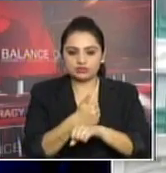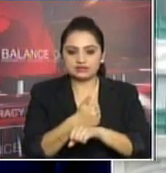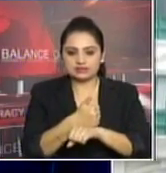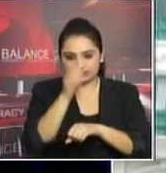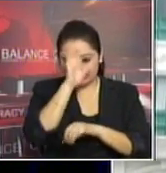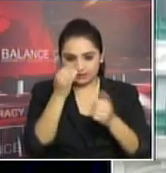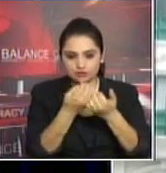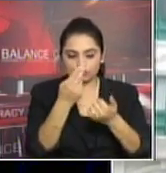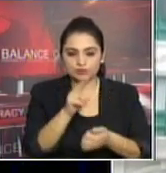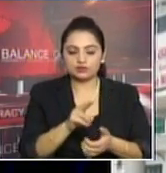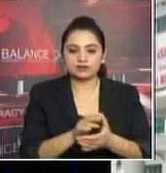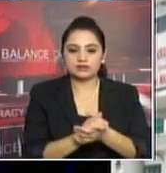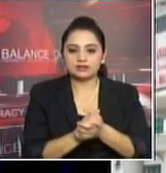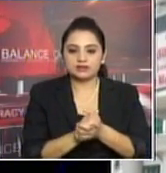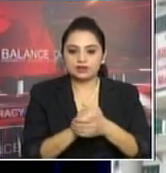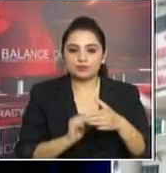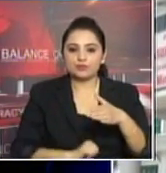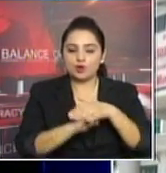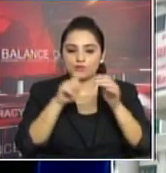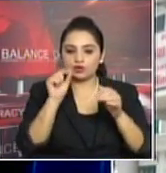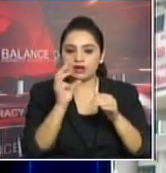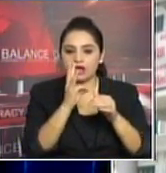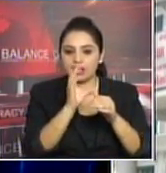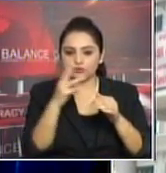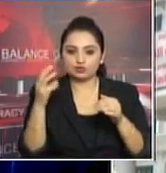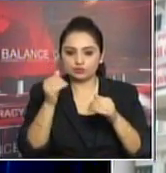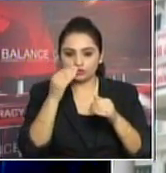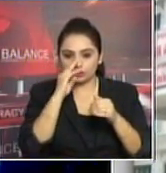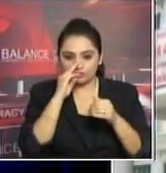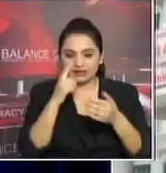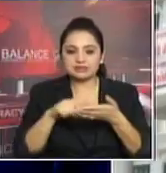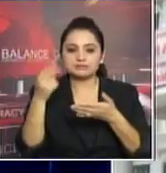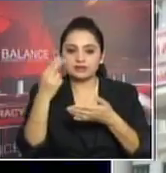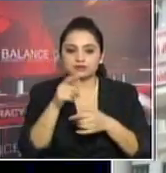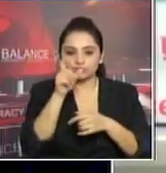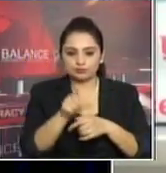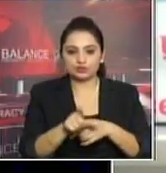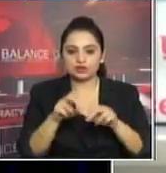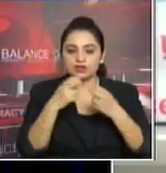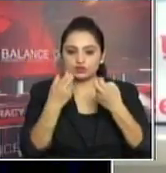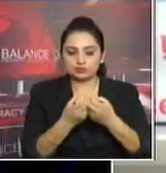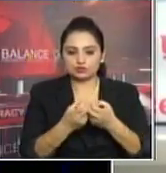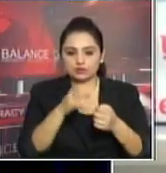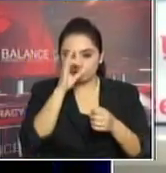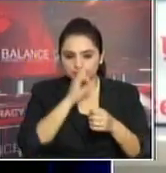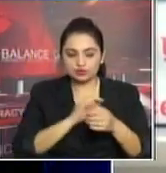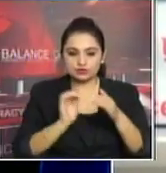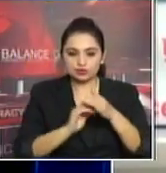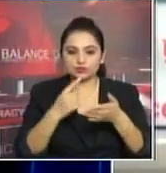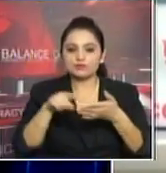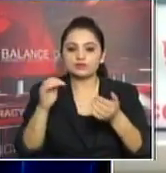सिन्हाले जानकारी दिनुभयो। प्रमुख आयुक्तमा सिफारिस हुनुभएका घिमिरेको नाम संसदीय सुनवाई विशेष समितिले अनुमोदन